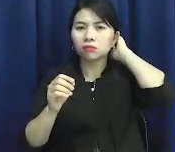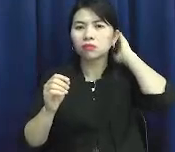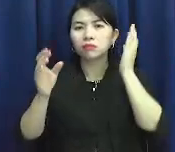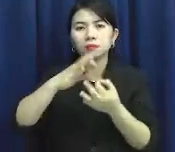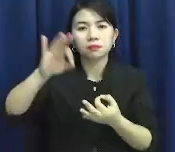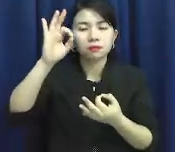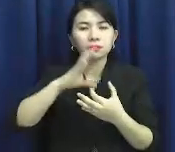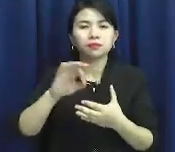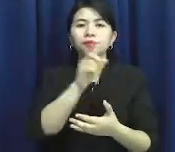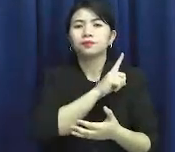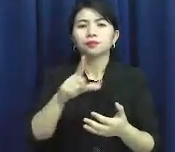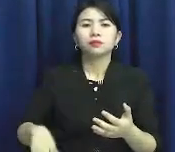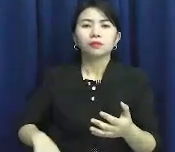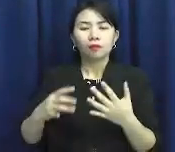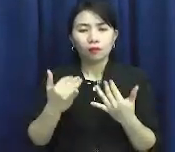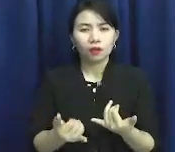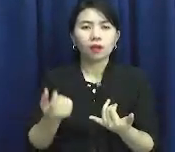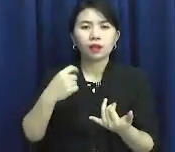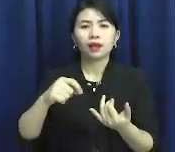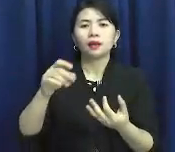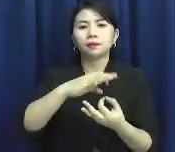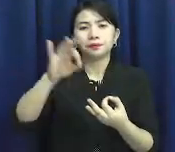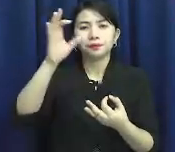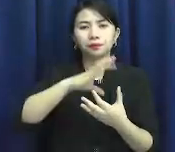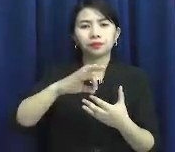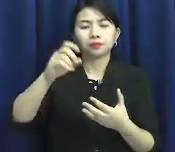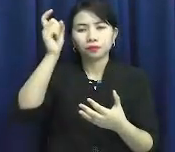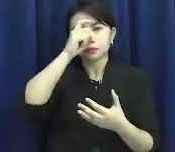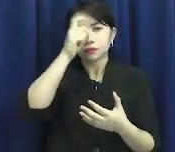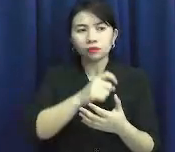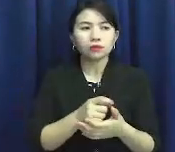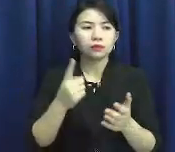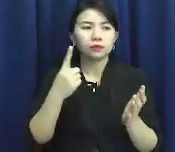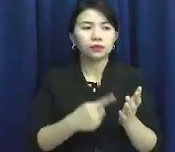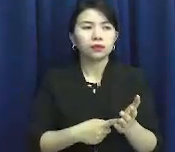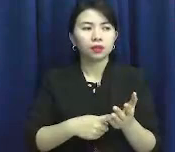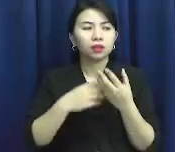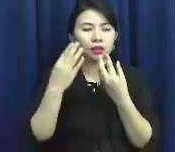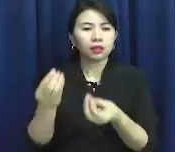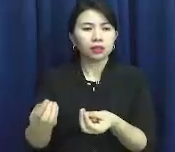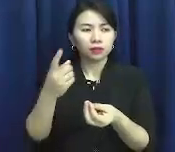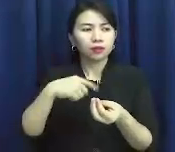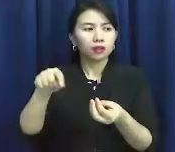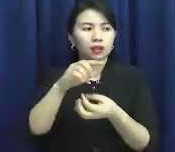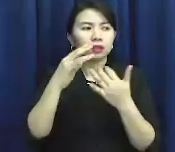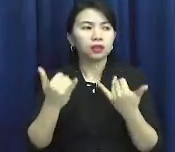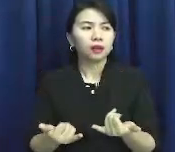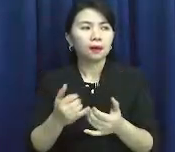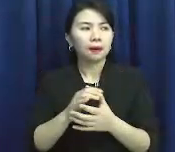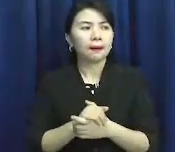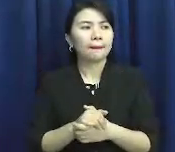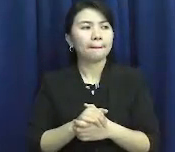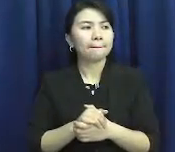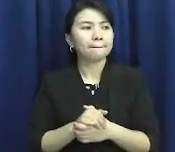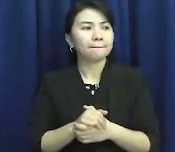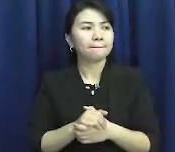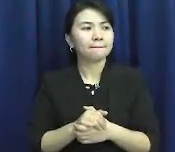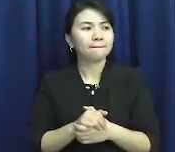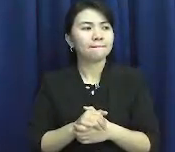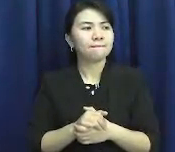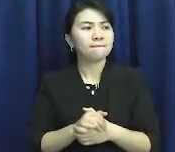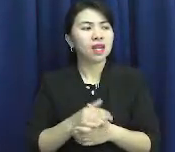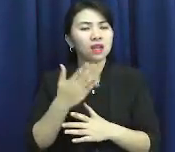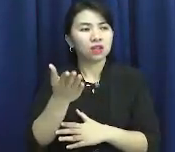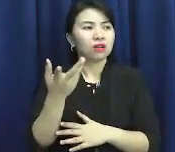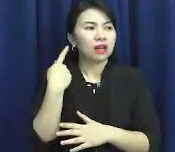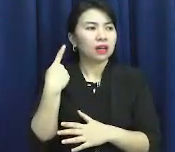the spirit of wisdom. Ibig sabihin, ito yung makakapagbigay sa iyo ng kung saan magkakaroon ka ng